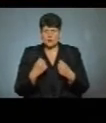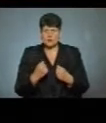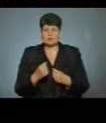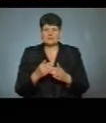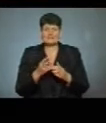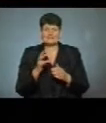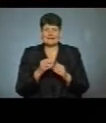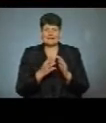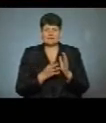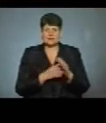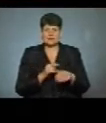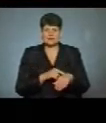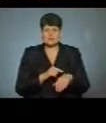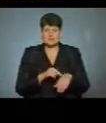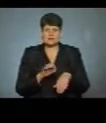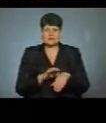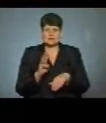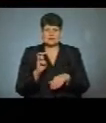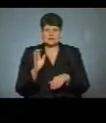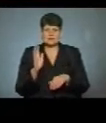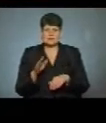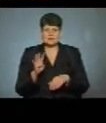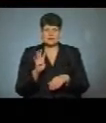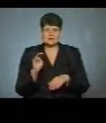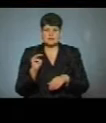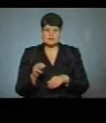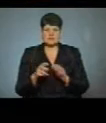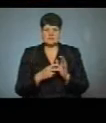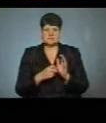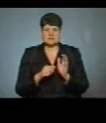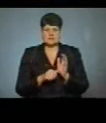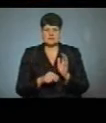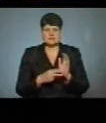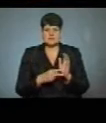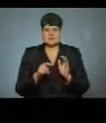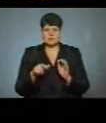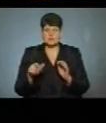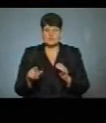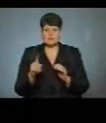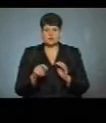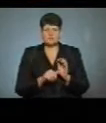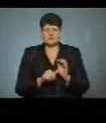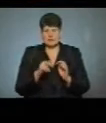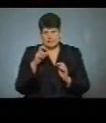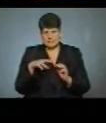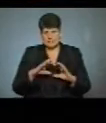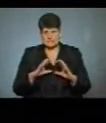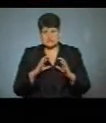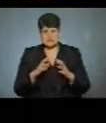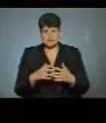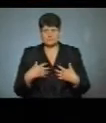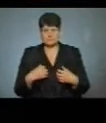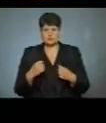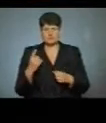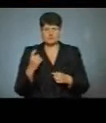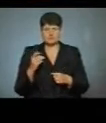19 годину на коронавірус захворіли 354 тисячі 677 людей в 167 країнах світу. Видужали